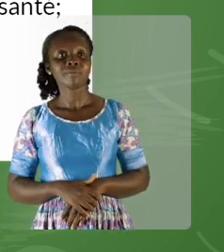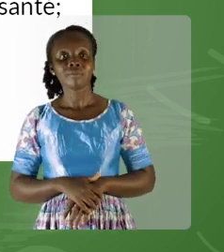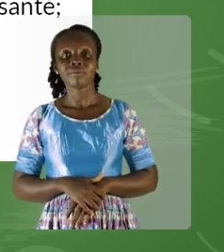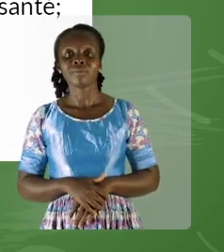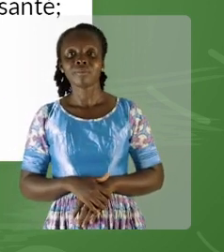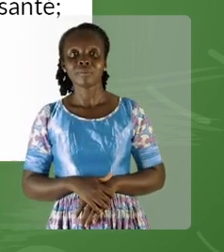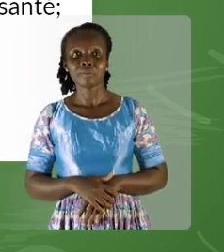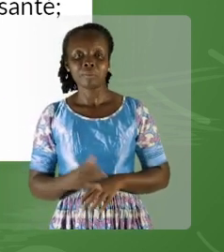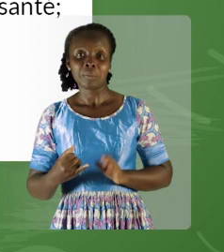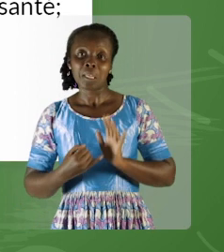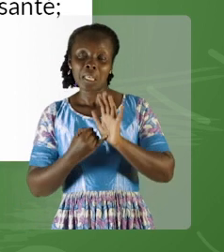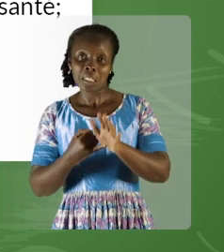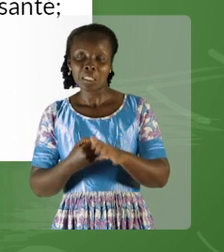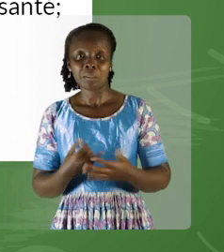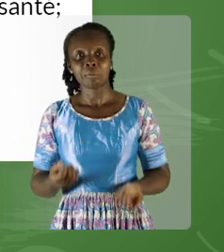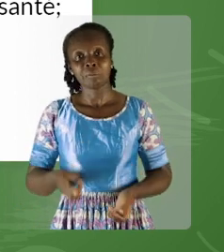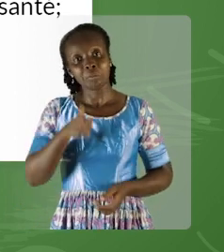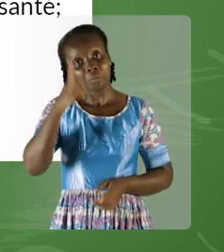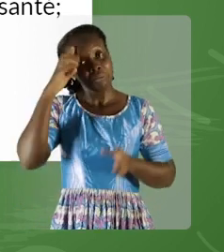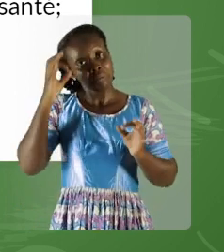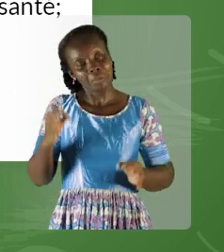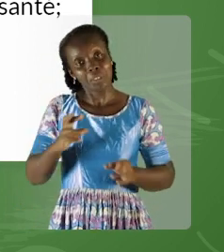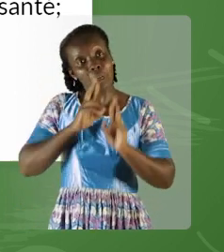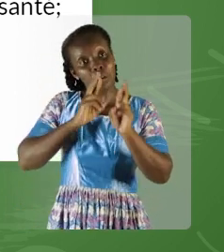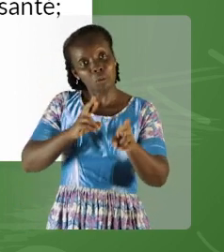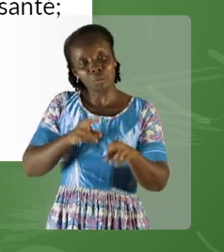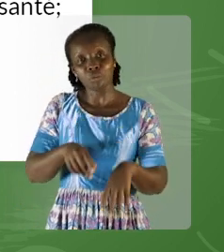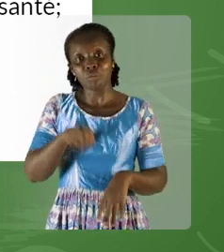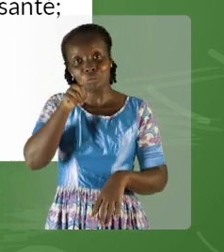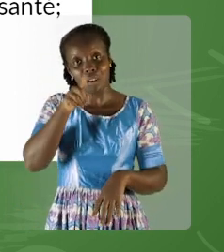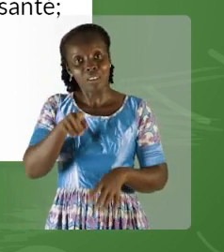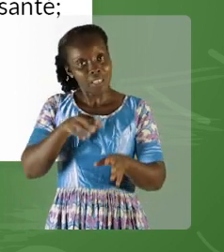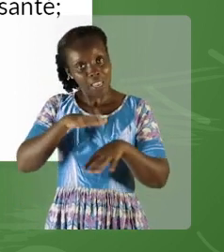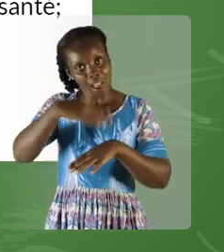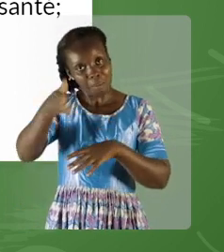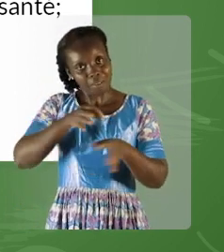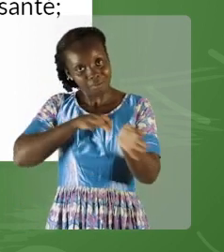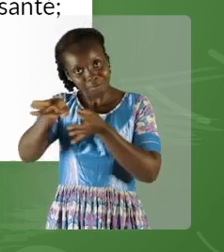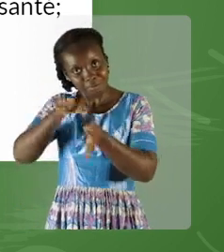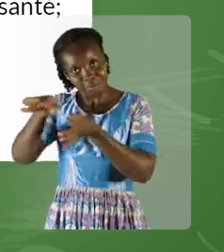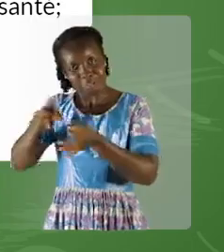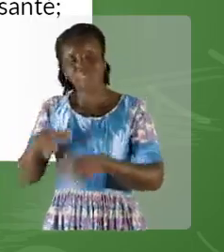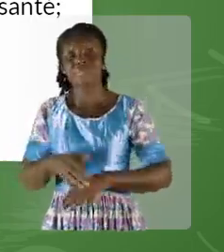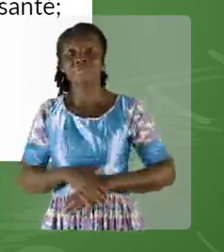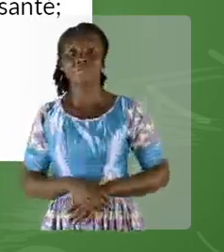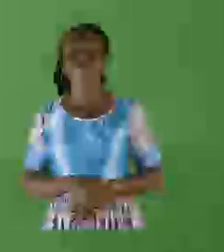Petit 3. Indique ta décision et